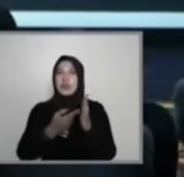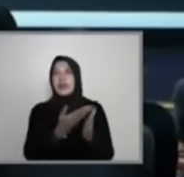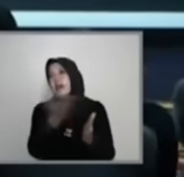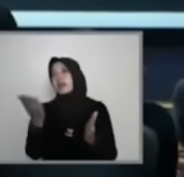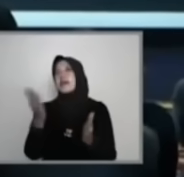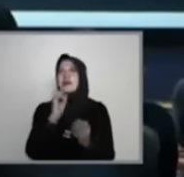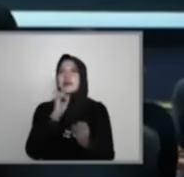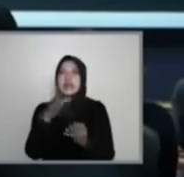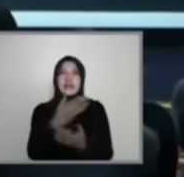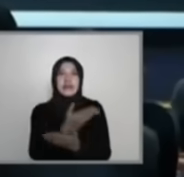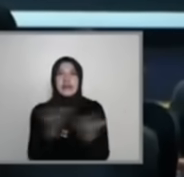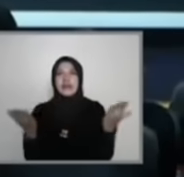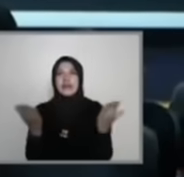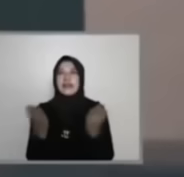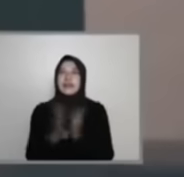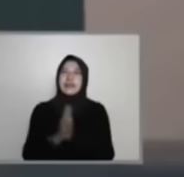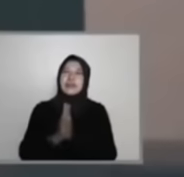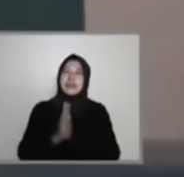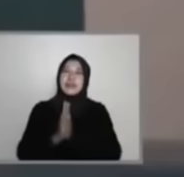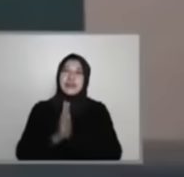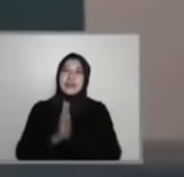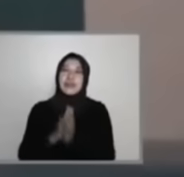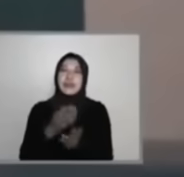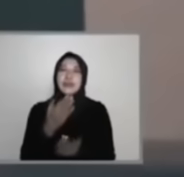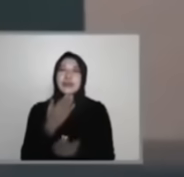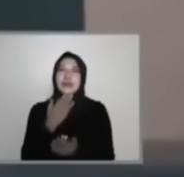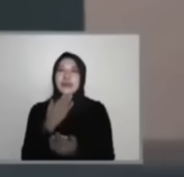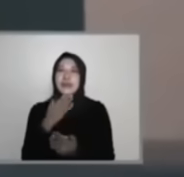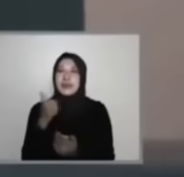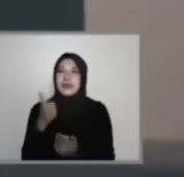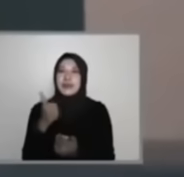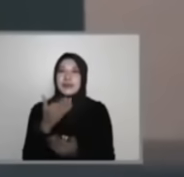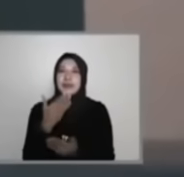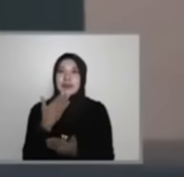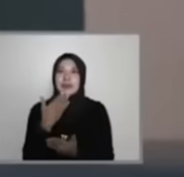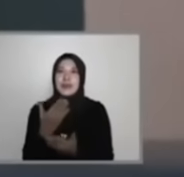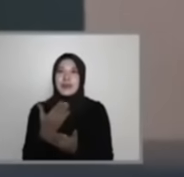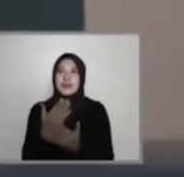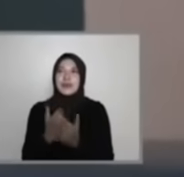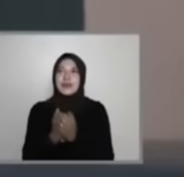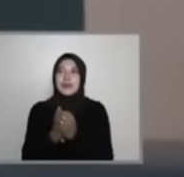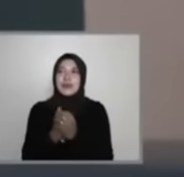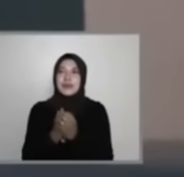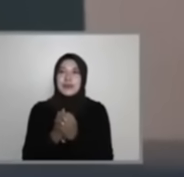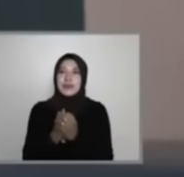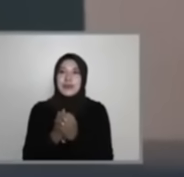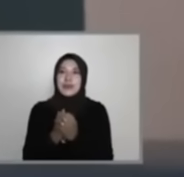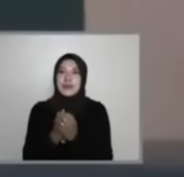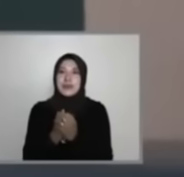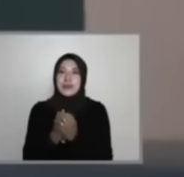saat Anda berbicara. Silakan. Baik, terima kasih.